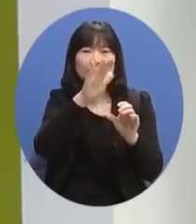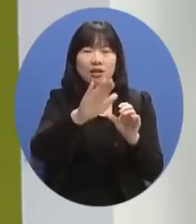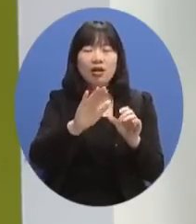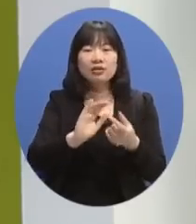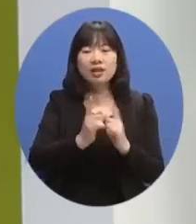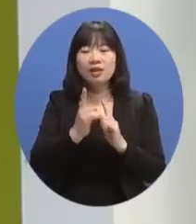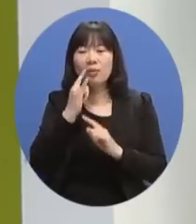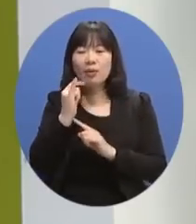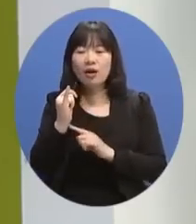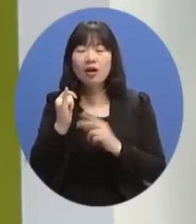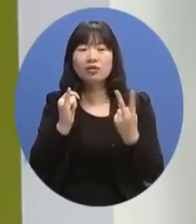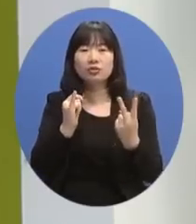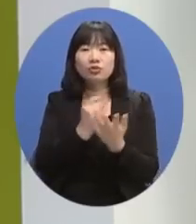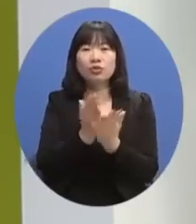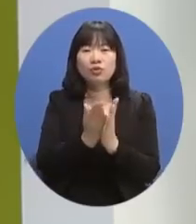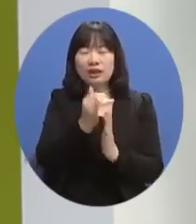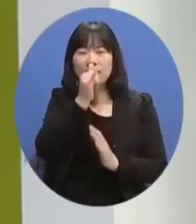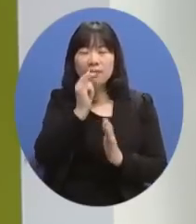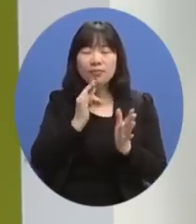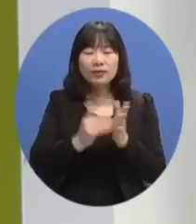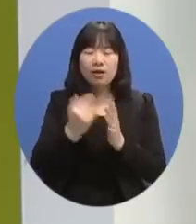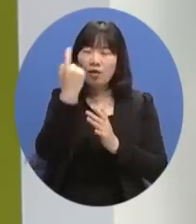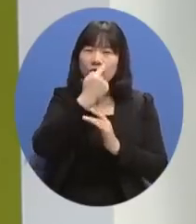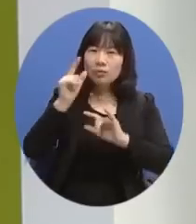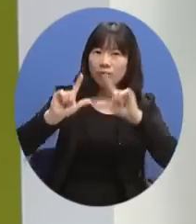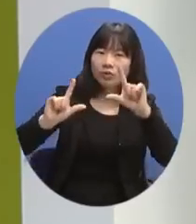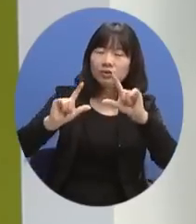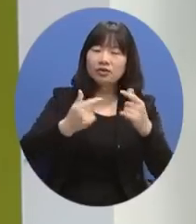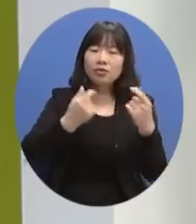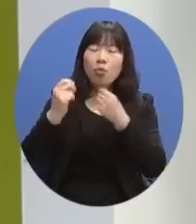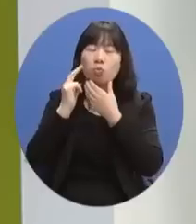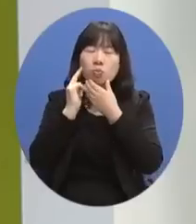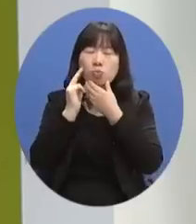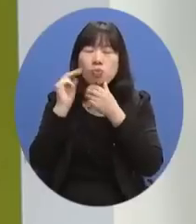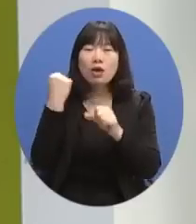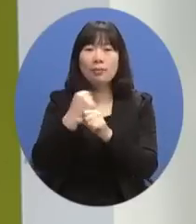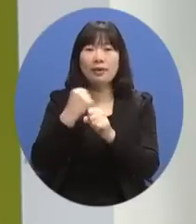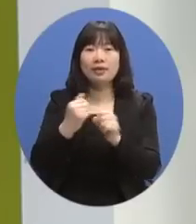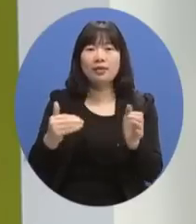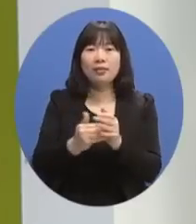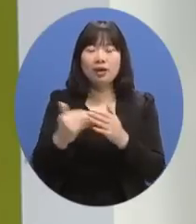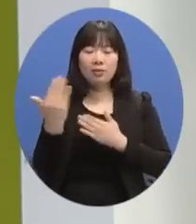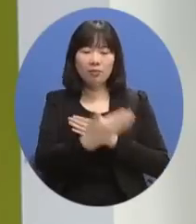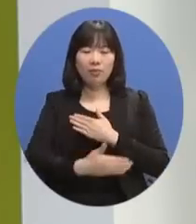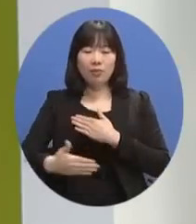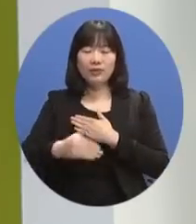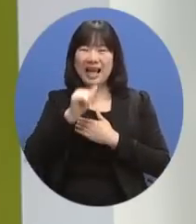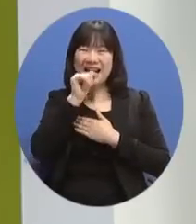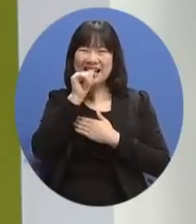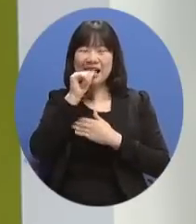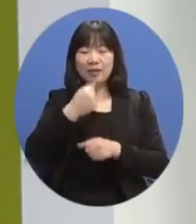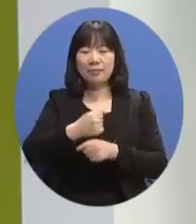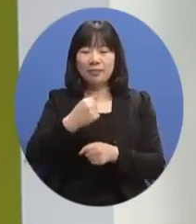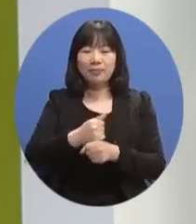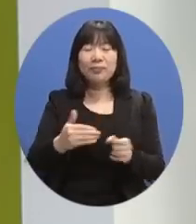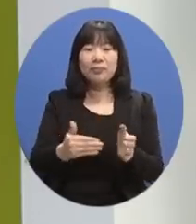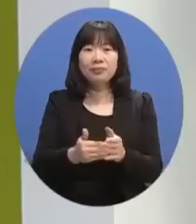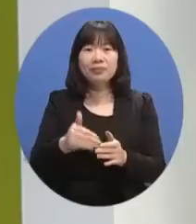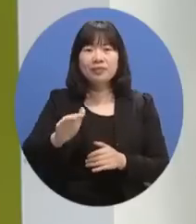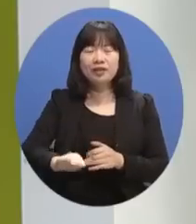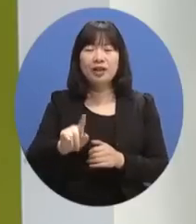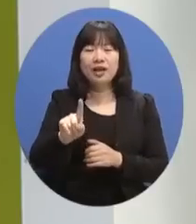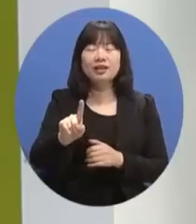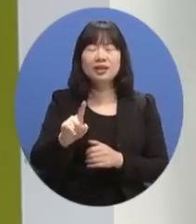두 종류의 대리모가 있어요. 생긴 거는 이제 얼굴은 다 원숭이처럼 만들어놨고 이제 몸통은 철사로 만들어져 있는데